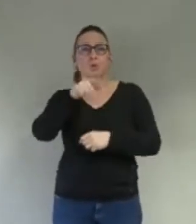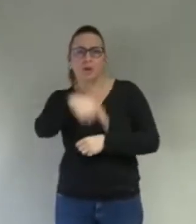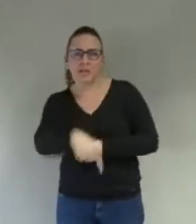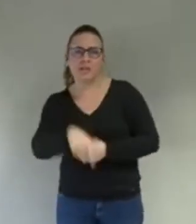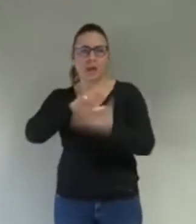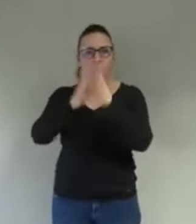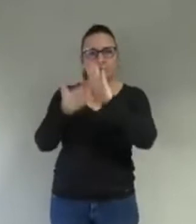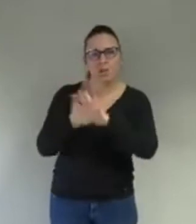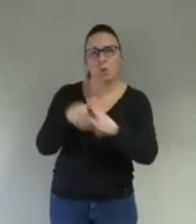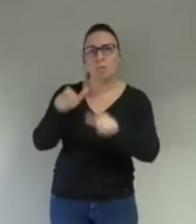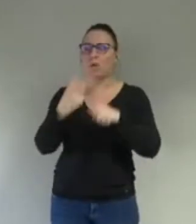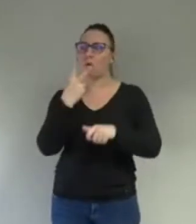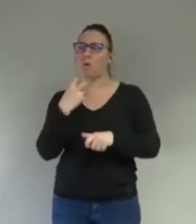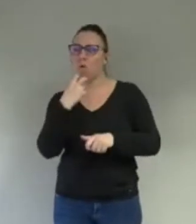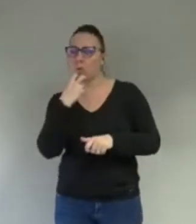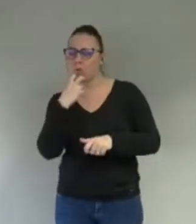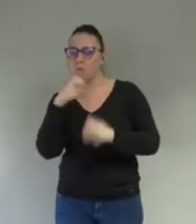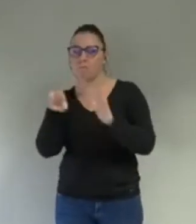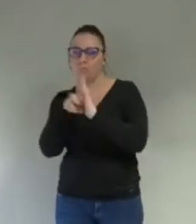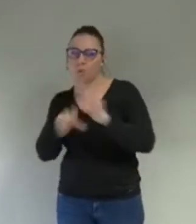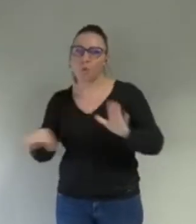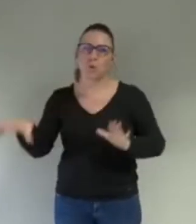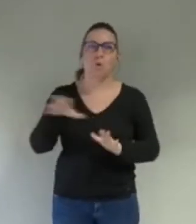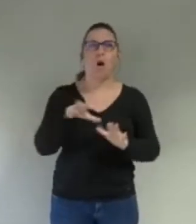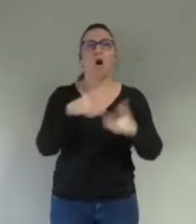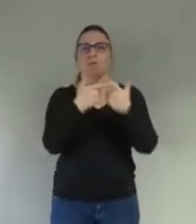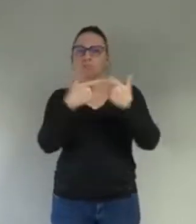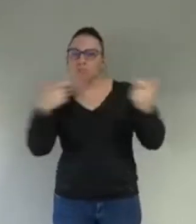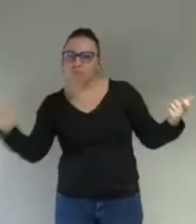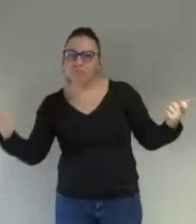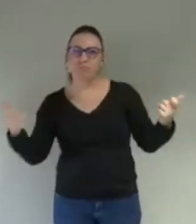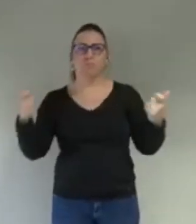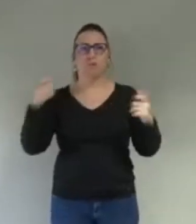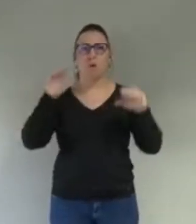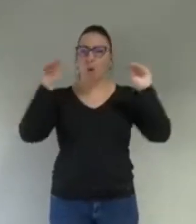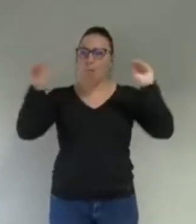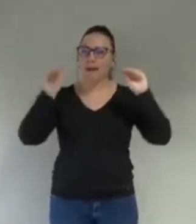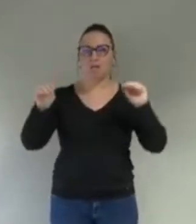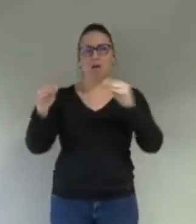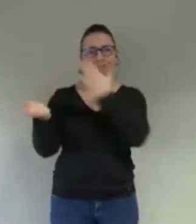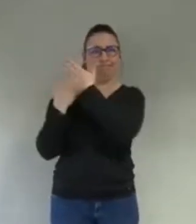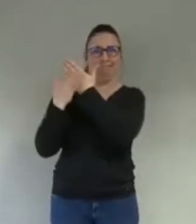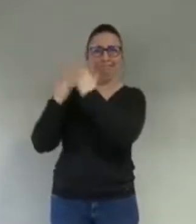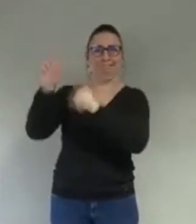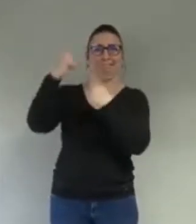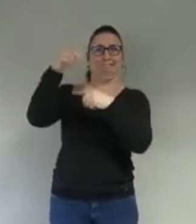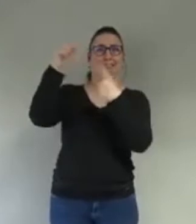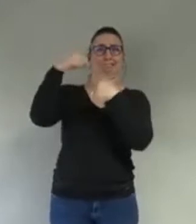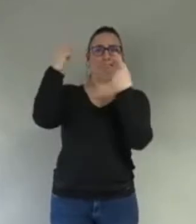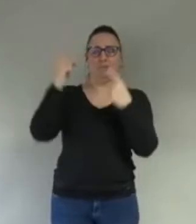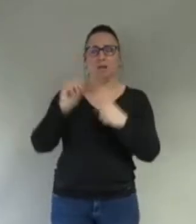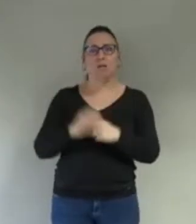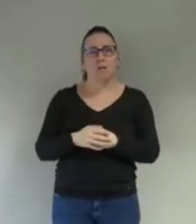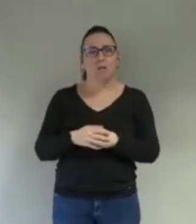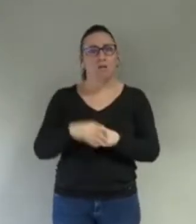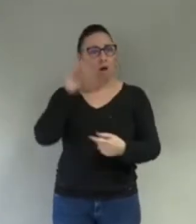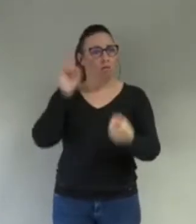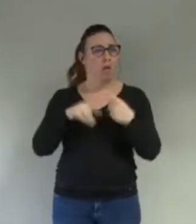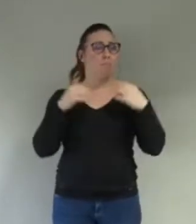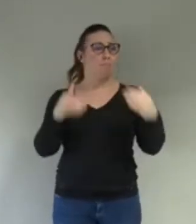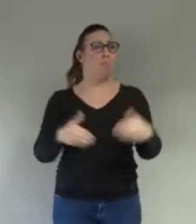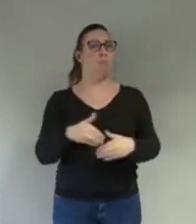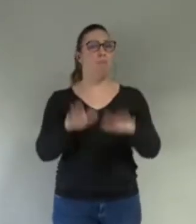associations, les collectifs divers et variés, les commerçants vous alertent. Sur tous les sujets, vous continuez à